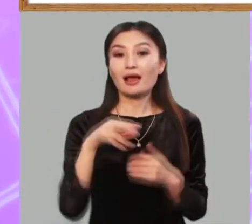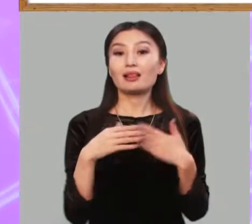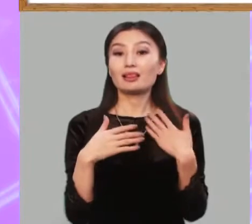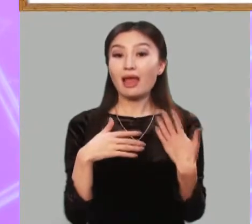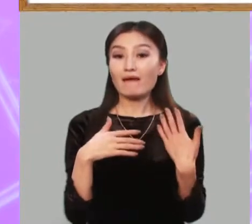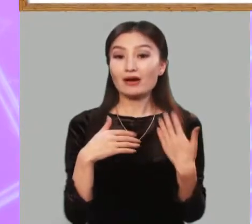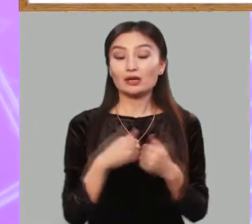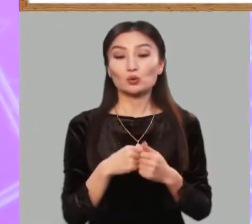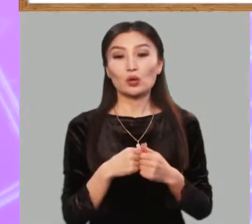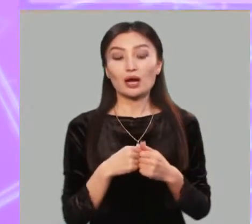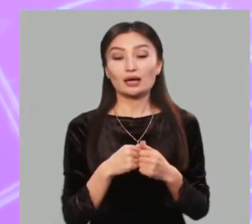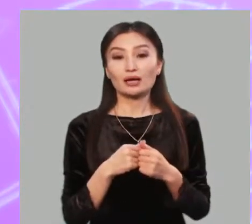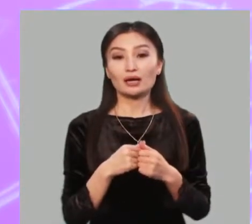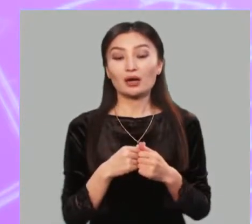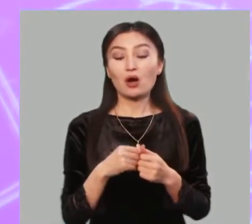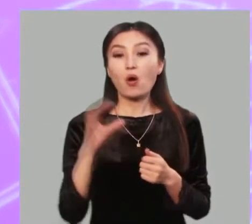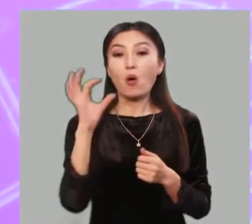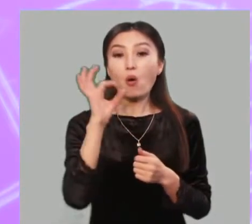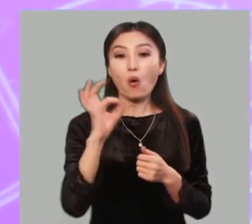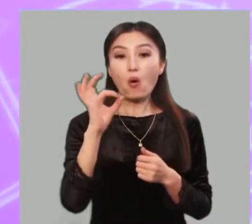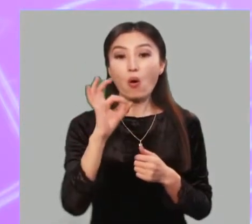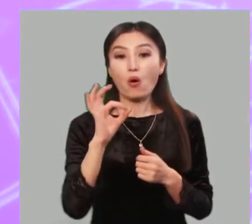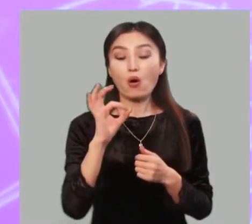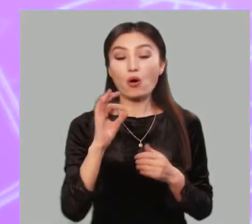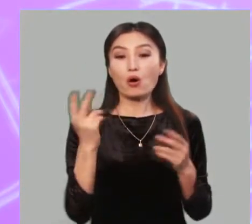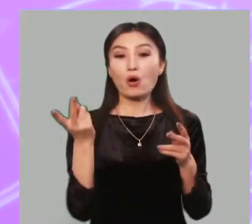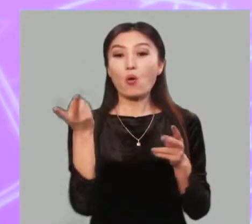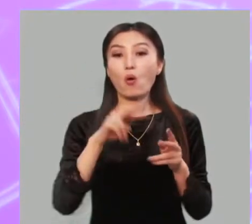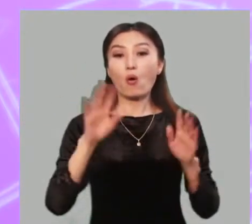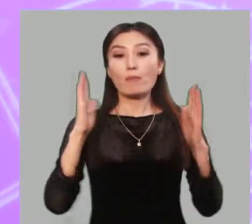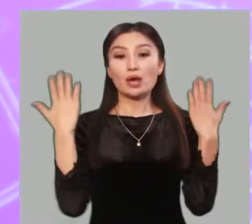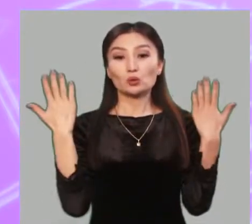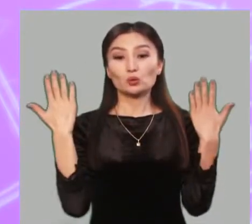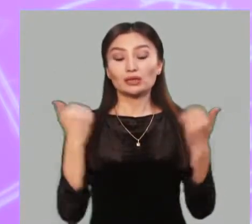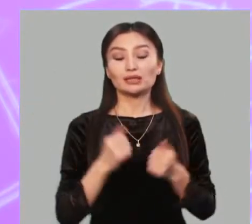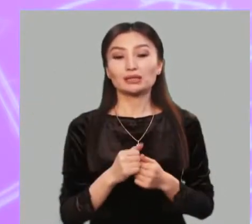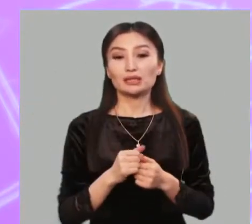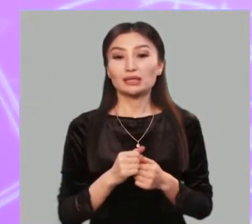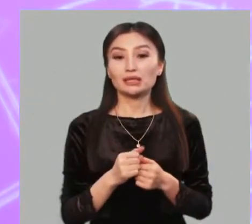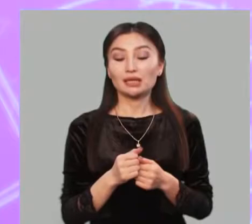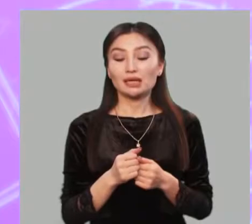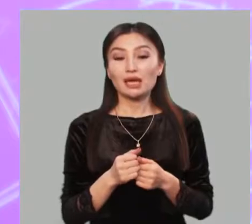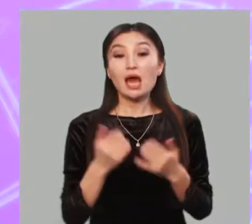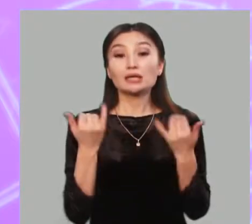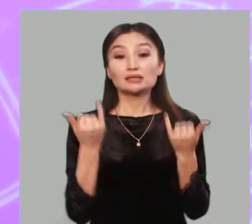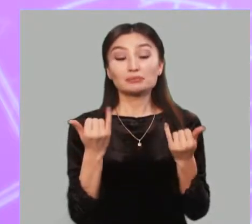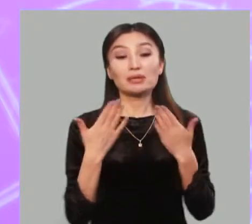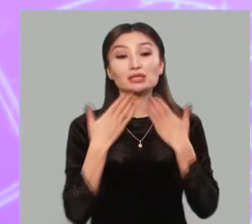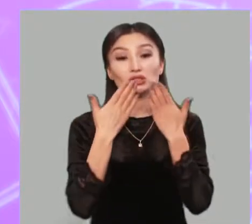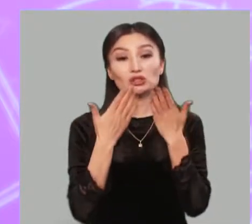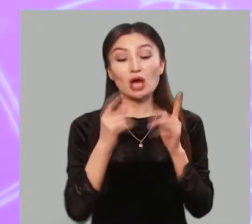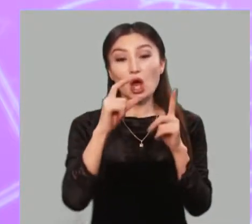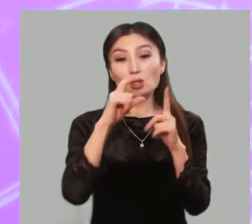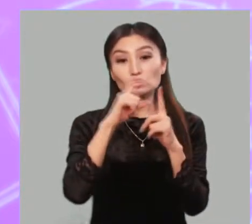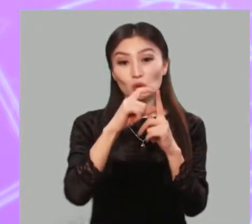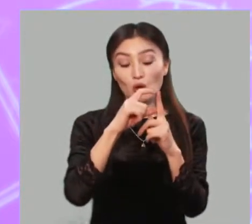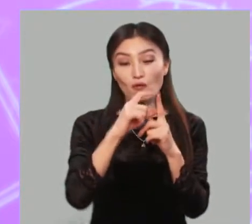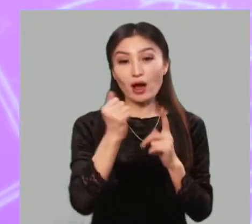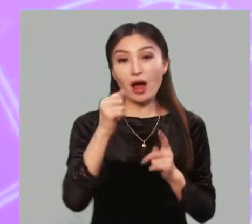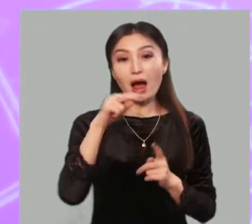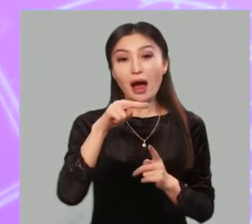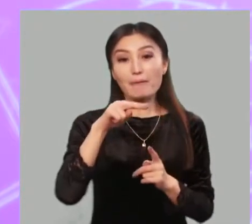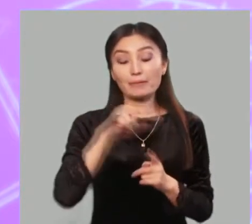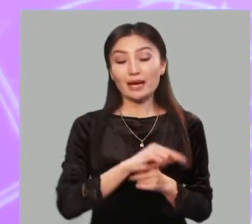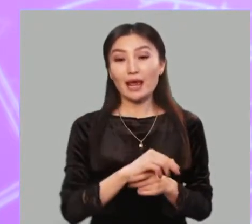– левая рука, О – обе руки. И теперь, читая слово «апрель»,